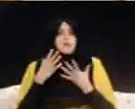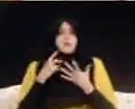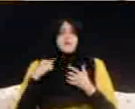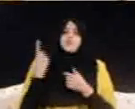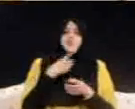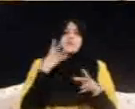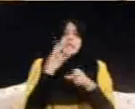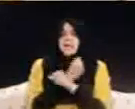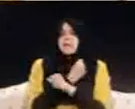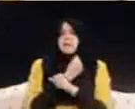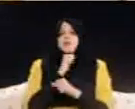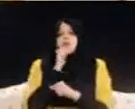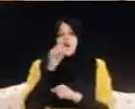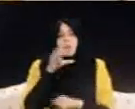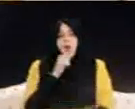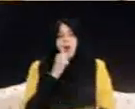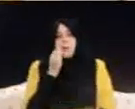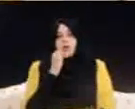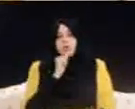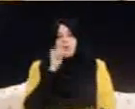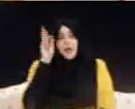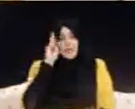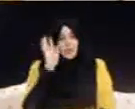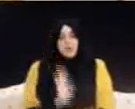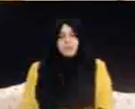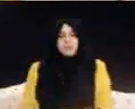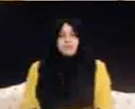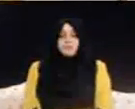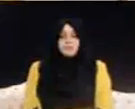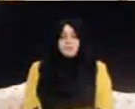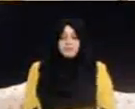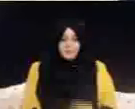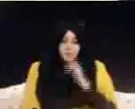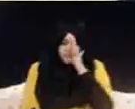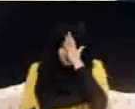الجميع دون أكل مال الناس بالباطل. بارك